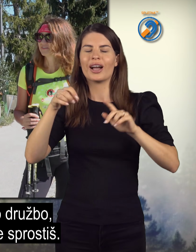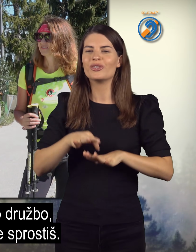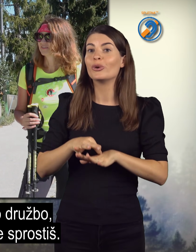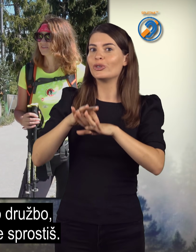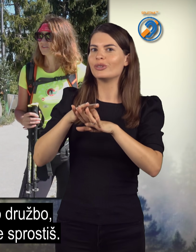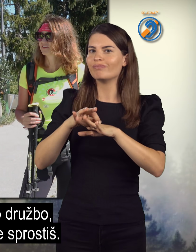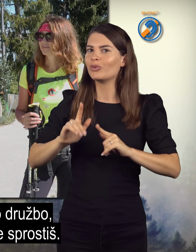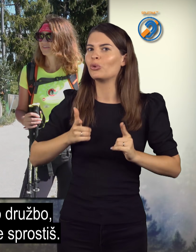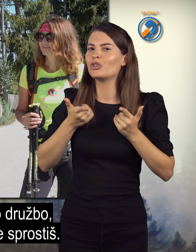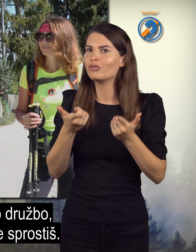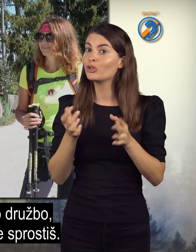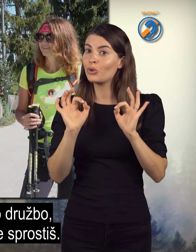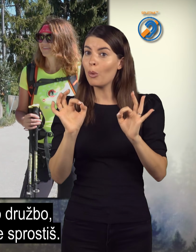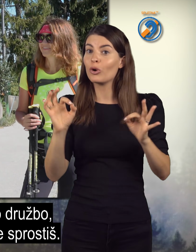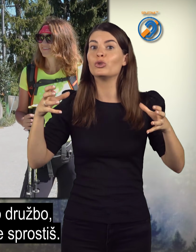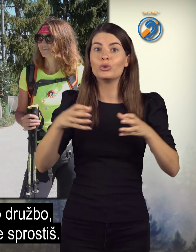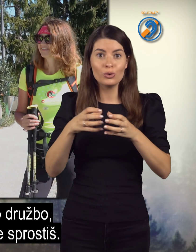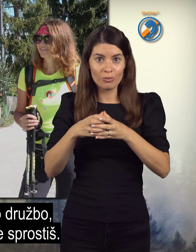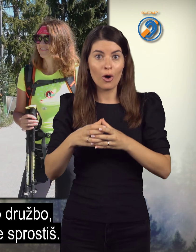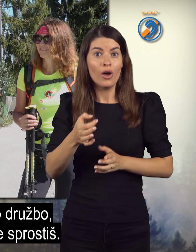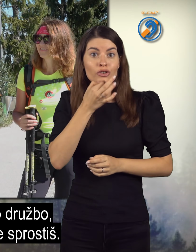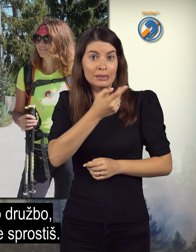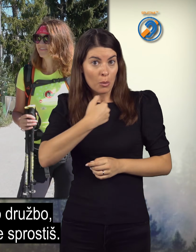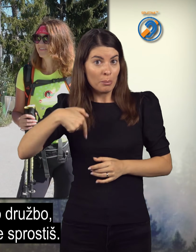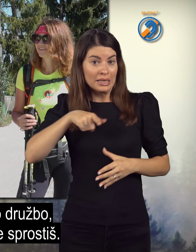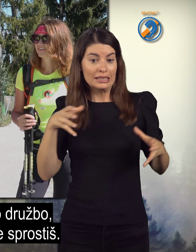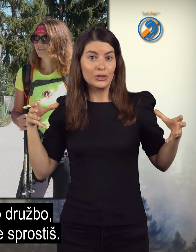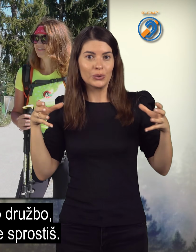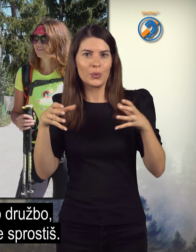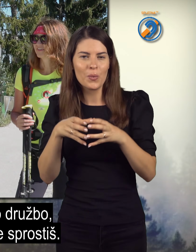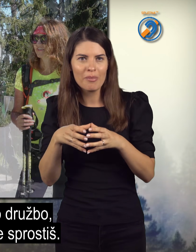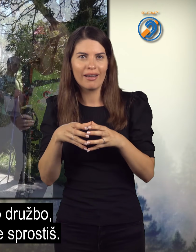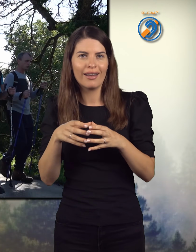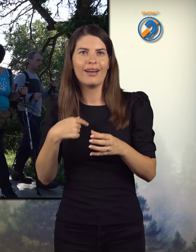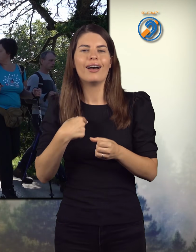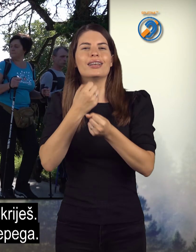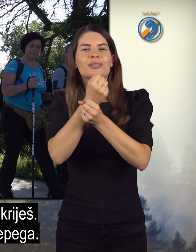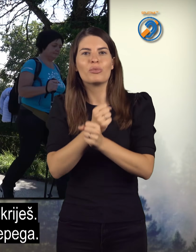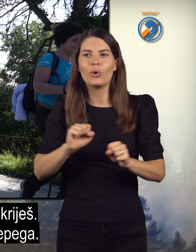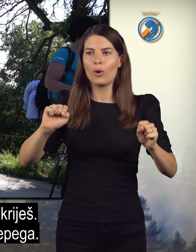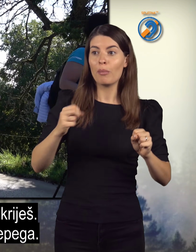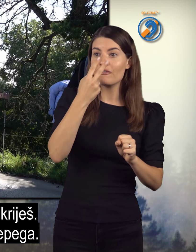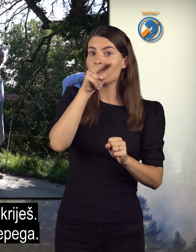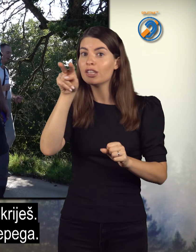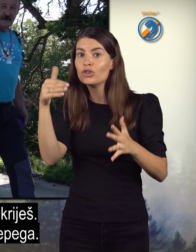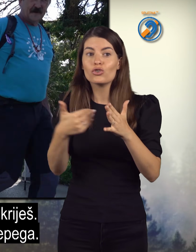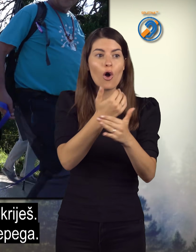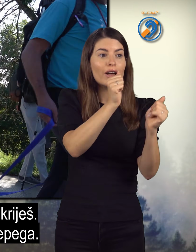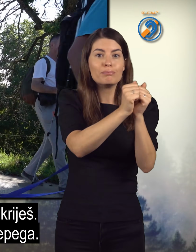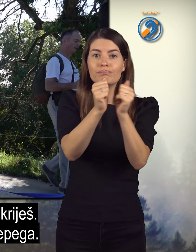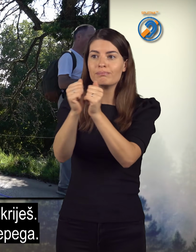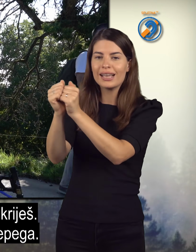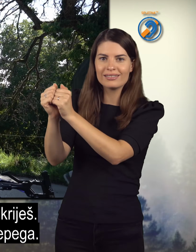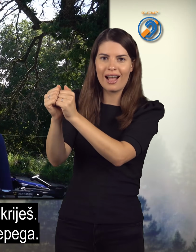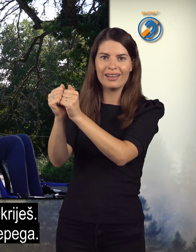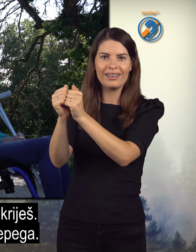Doživiš tako fajn družbo, ko smo skupaj, se sproščanje, nove kraje odkriješ